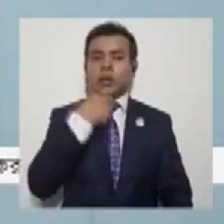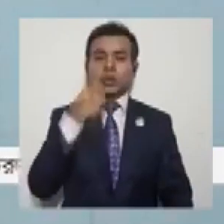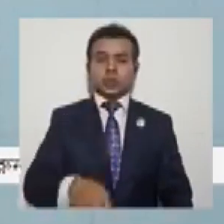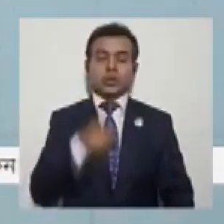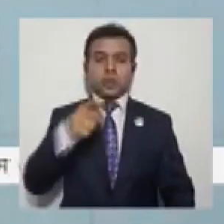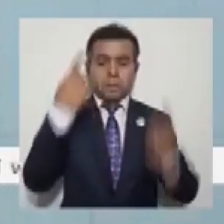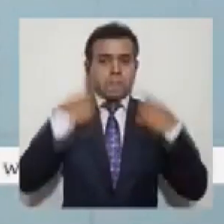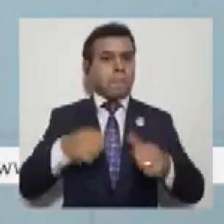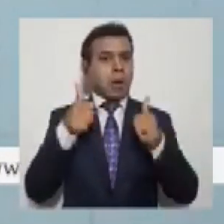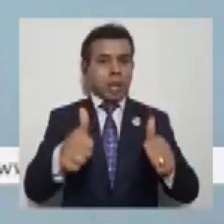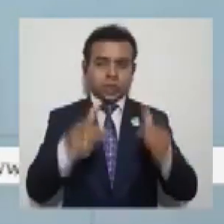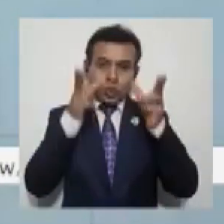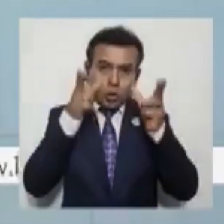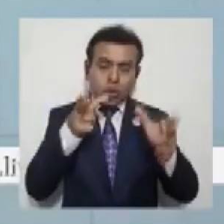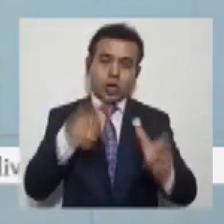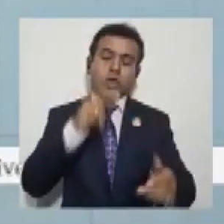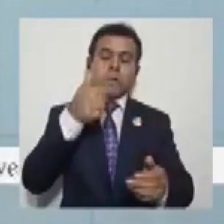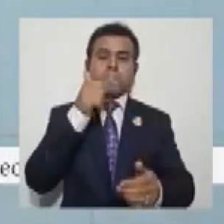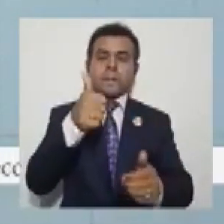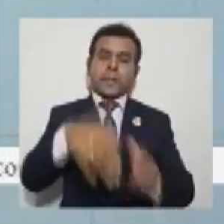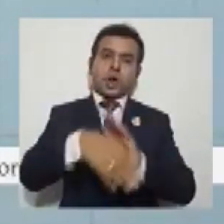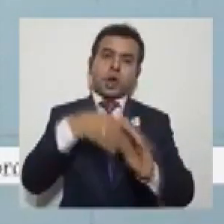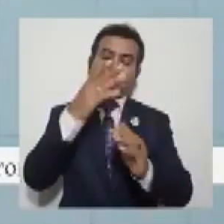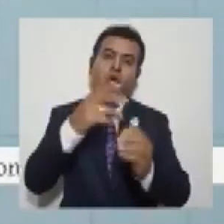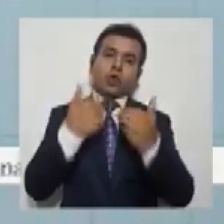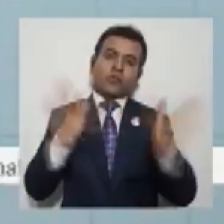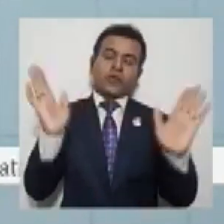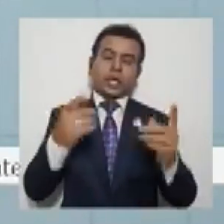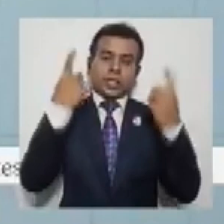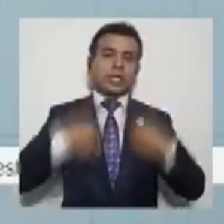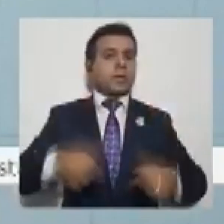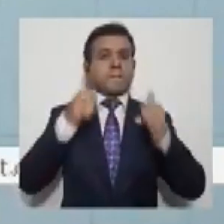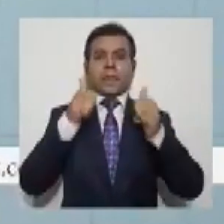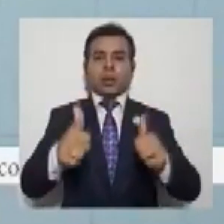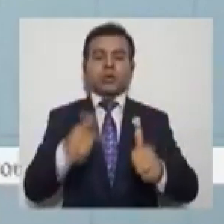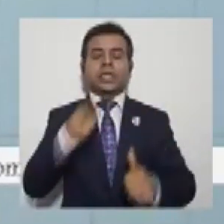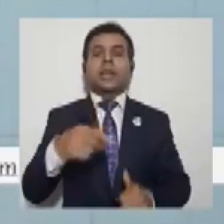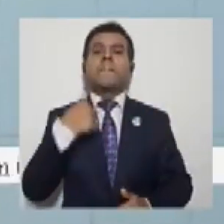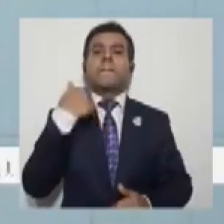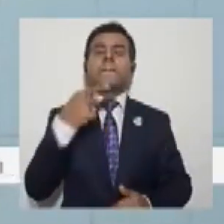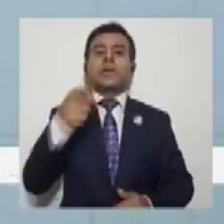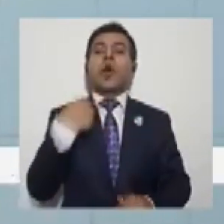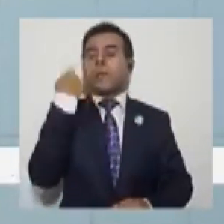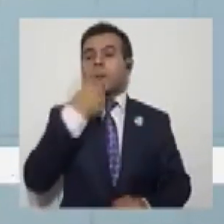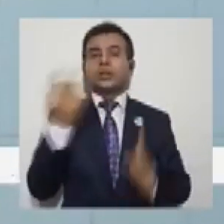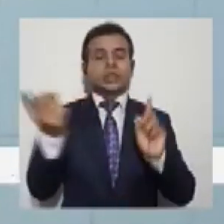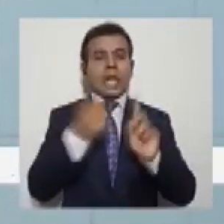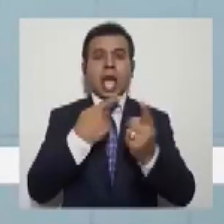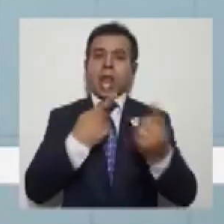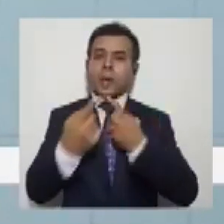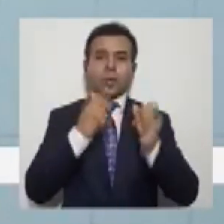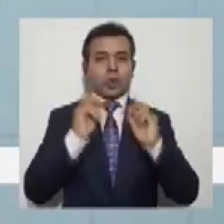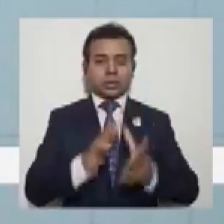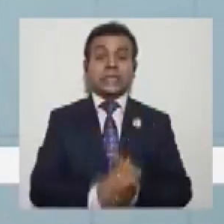এবং স্বাভাবিকভাবে চলাফেরা করতে পারবেন। তবে অবশ্যই আমরা এখনো বলবো যে চলাফেরা, যারা ঘরের বাইরে না থাকতে,